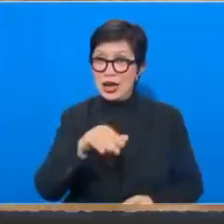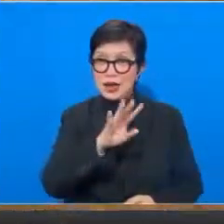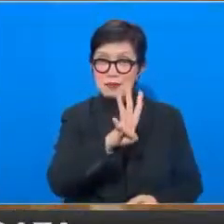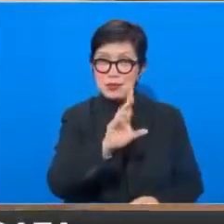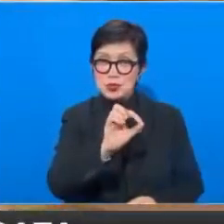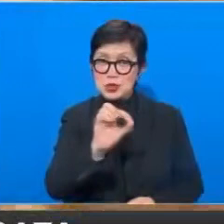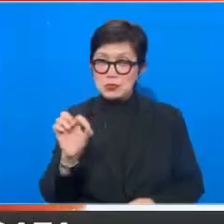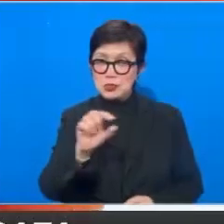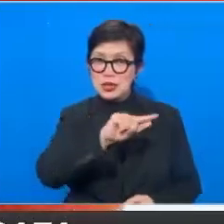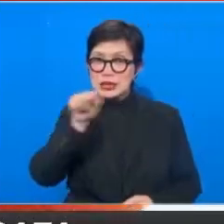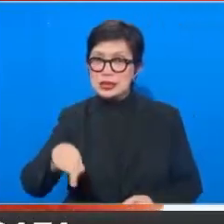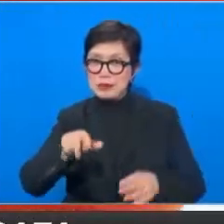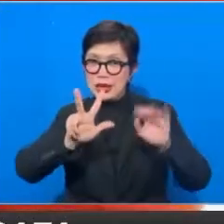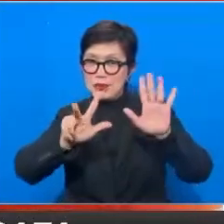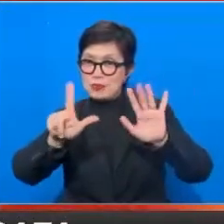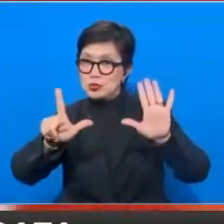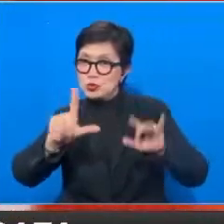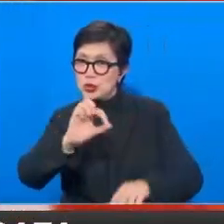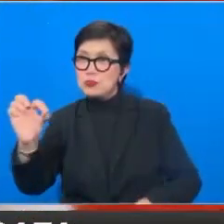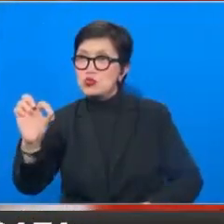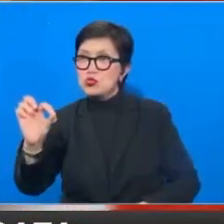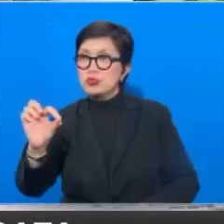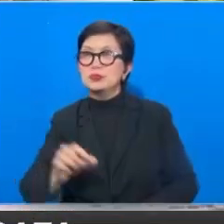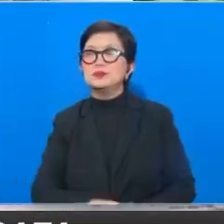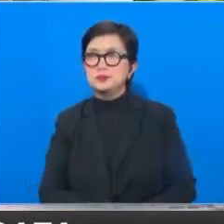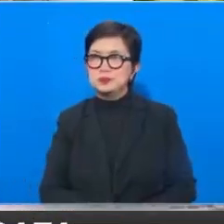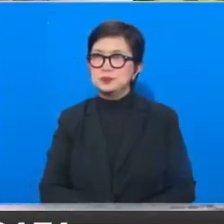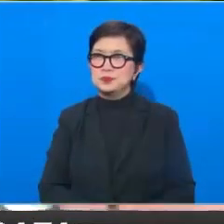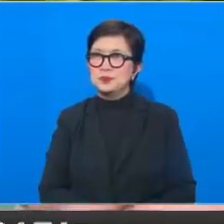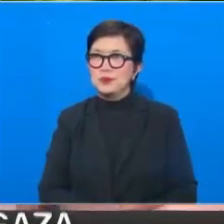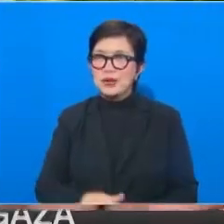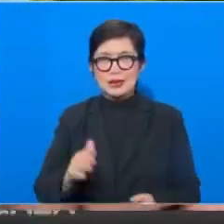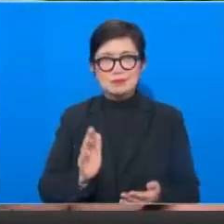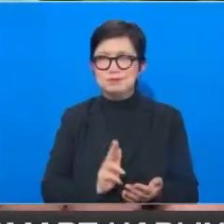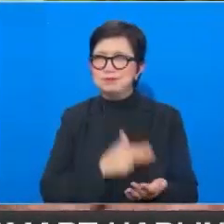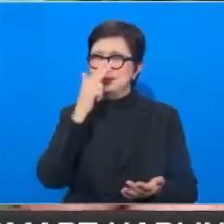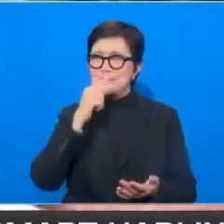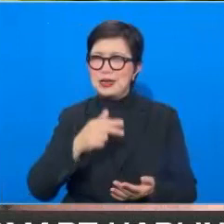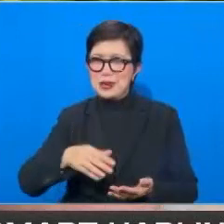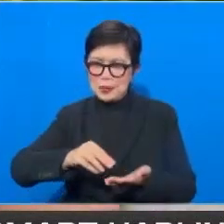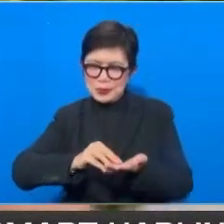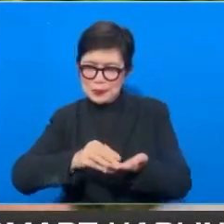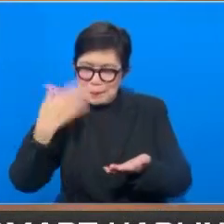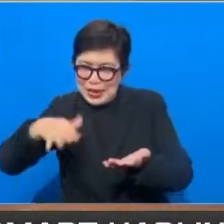hingga Rp87.000 per porsi. Pastikan Anda menyantapnya dalam keadaan hangat ya.